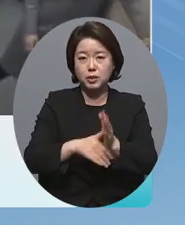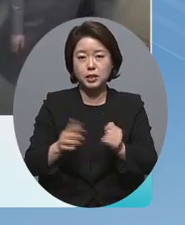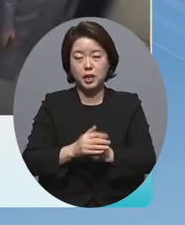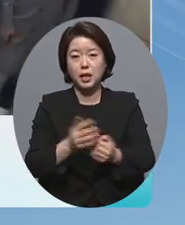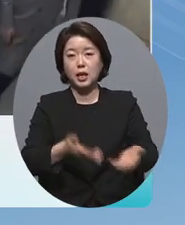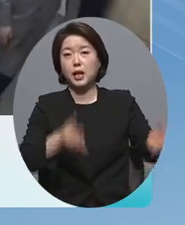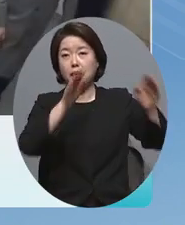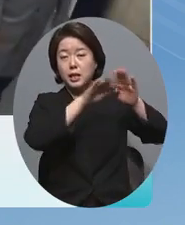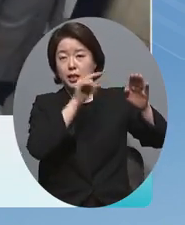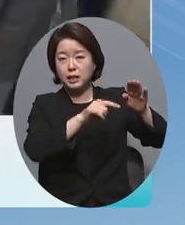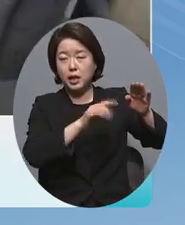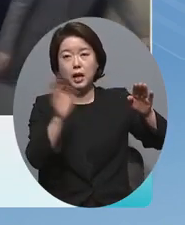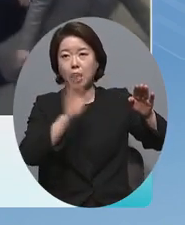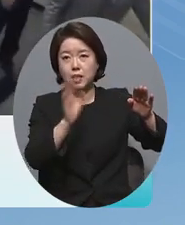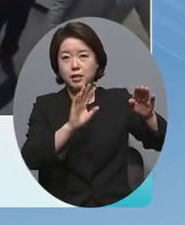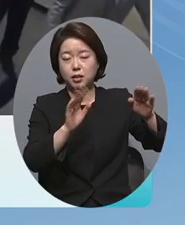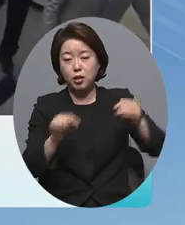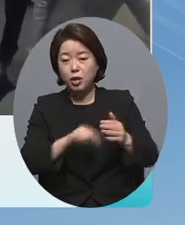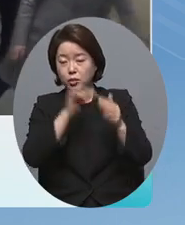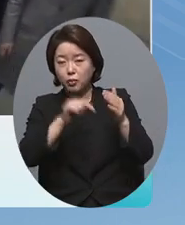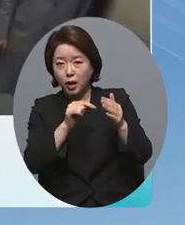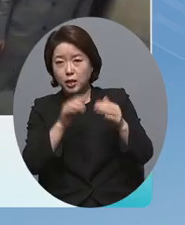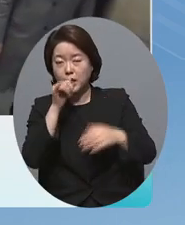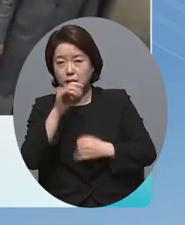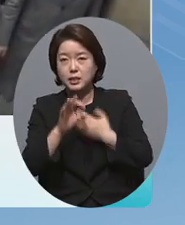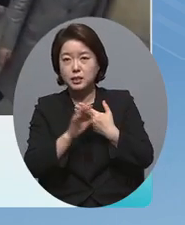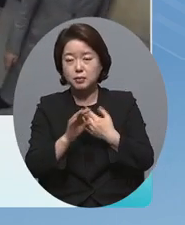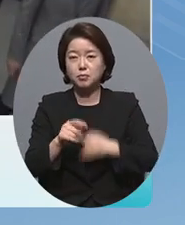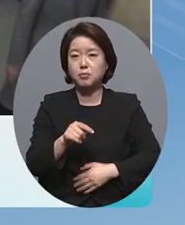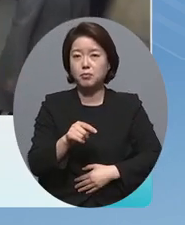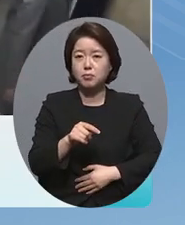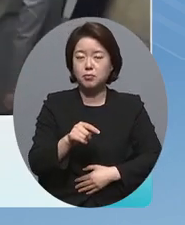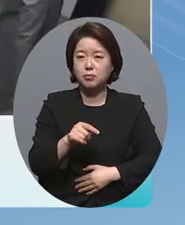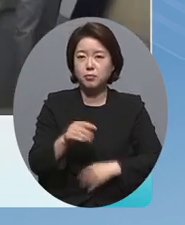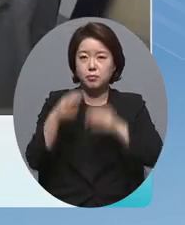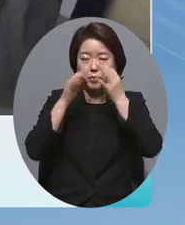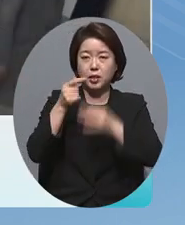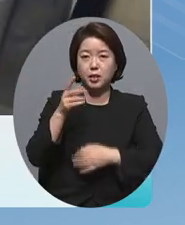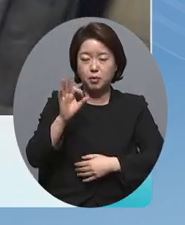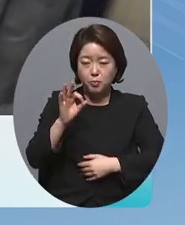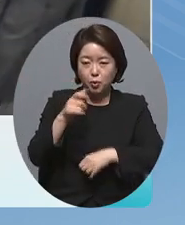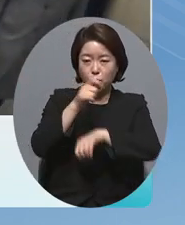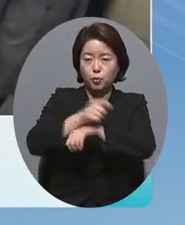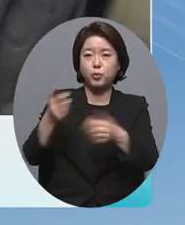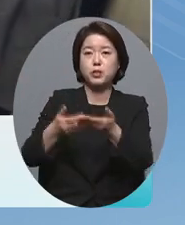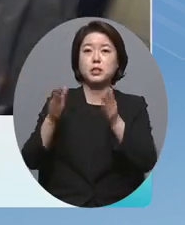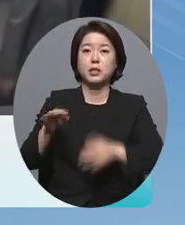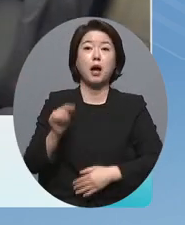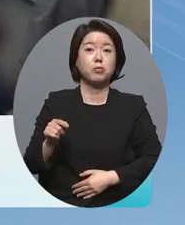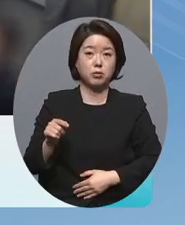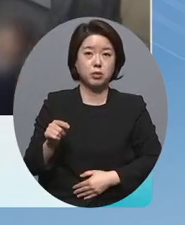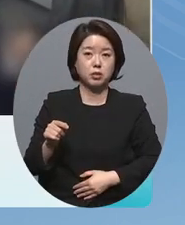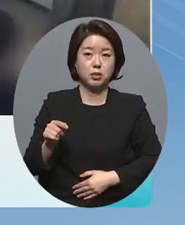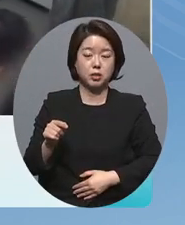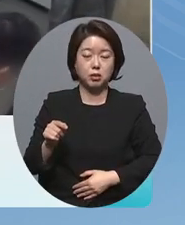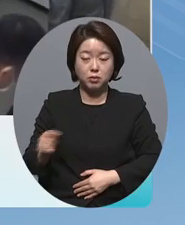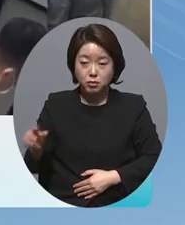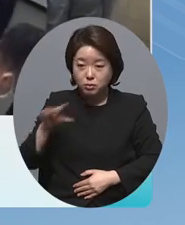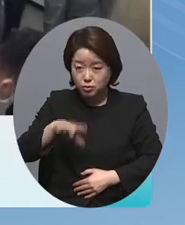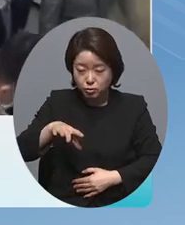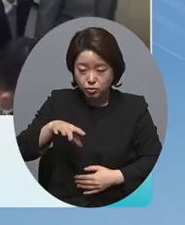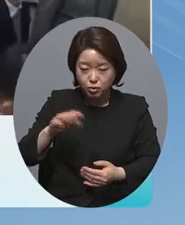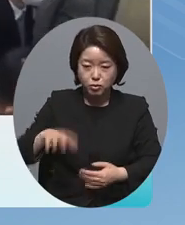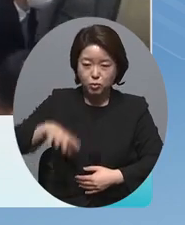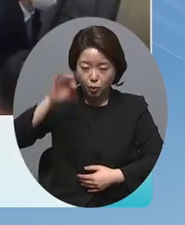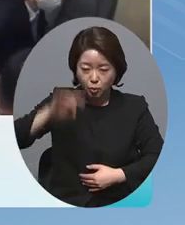당사가 아닙니다. 민주당 당사 안에 있지만 그 김용 그 씨 사무실이잖아요. 근데 그걸 막았어요.